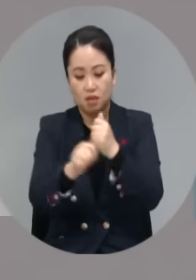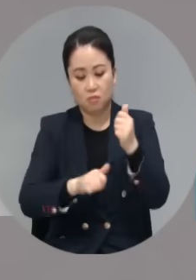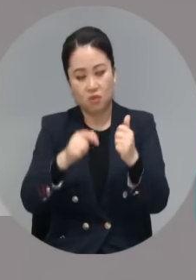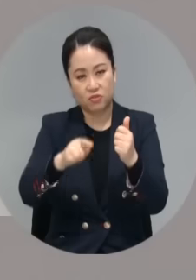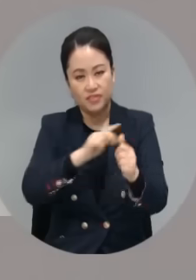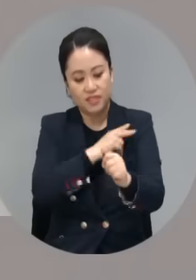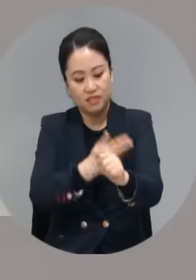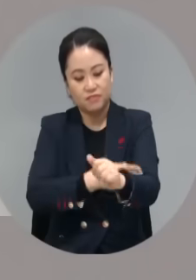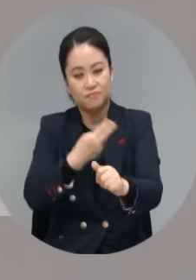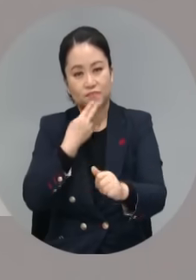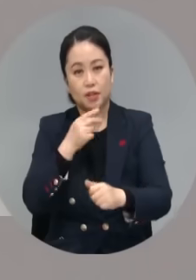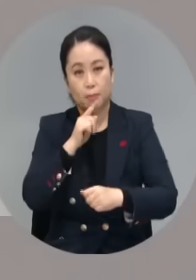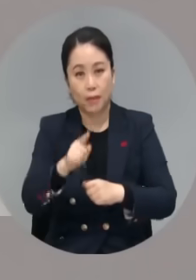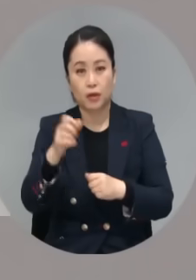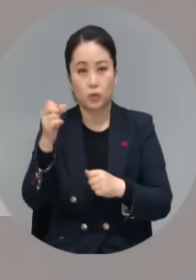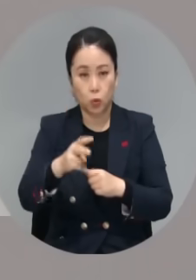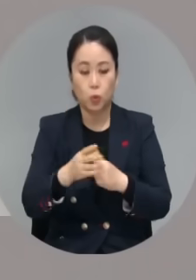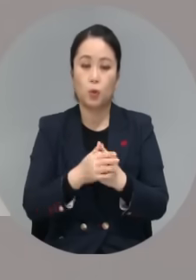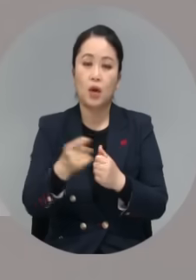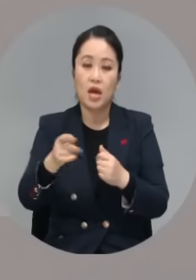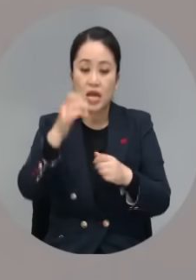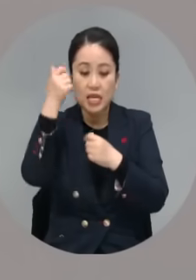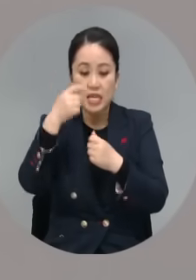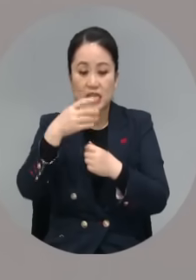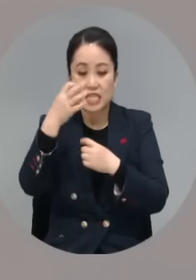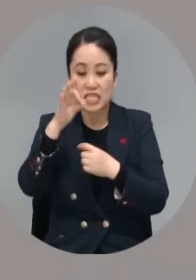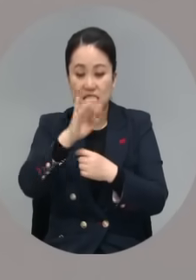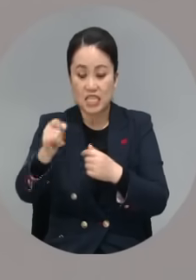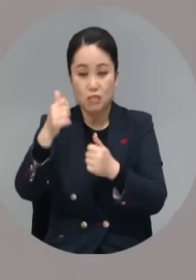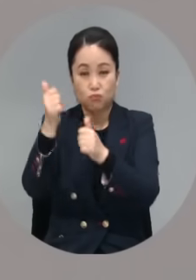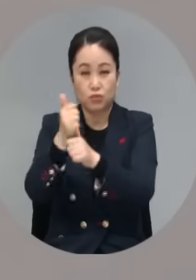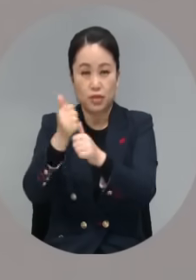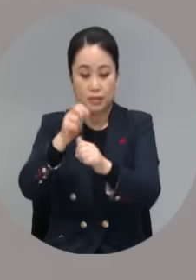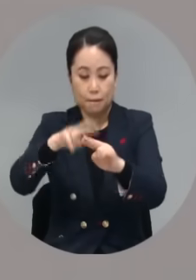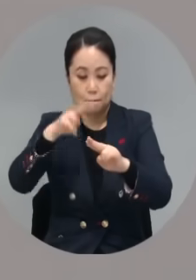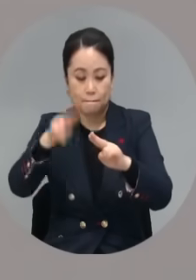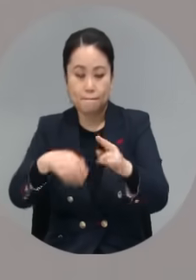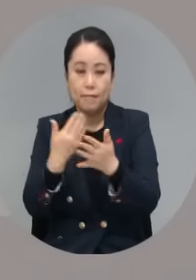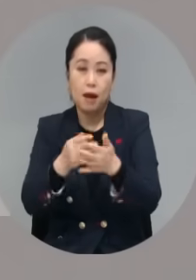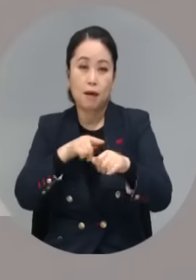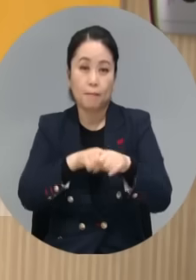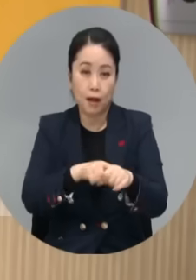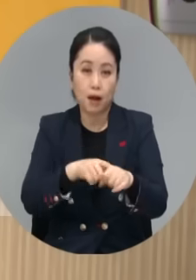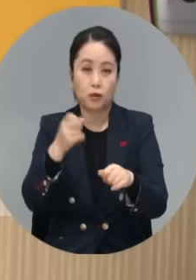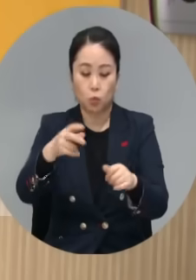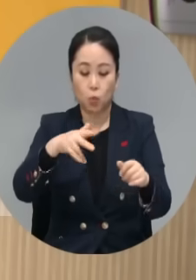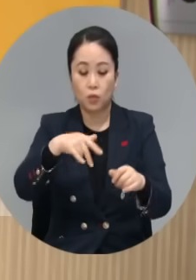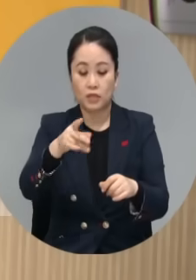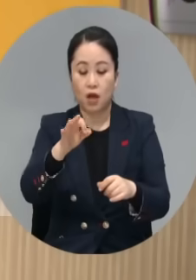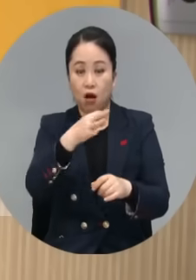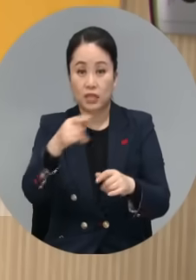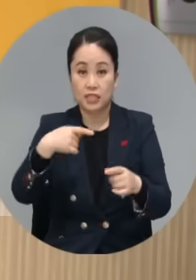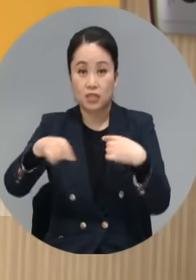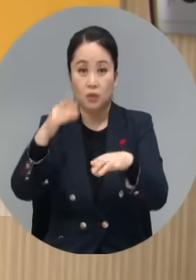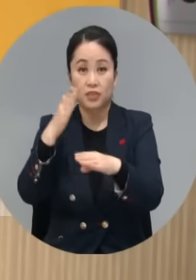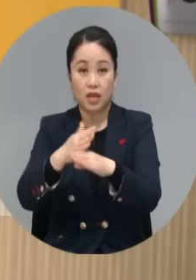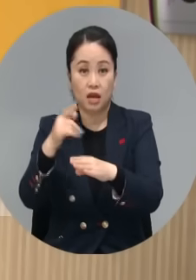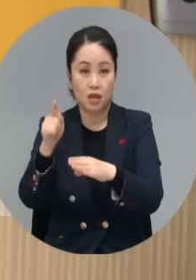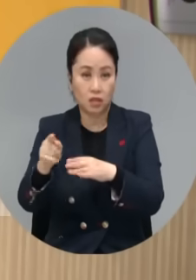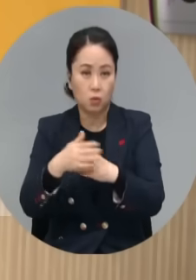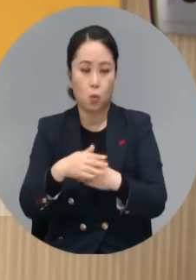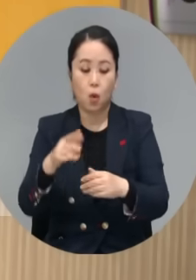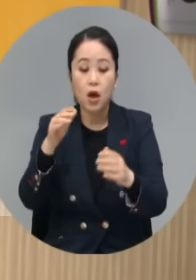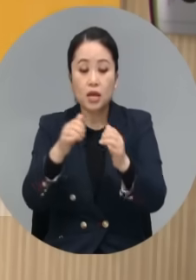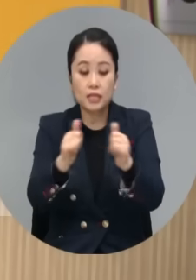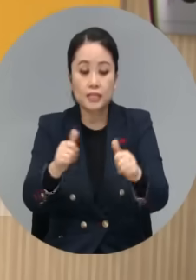부산시당도 논평을 내고 이 부사장의 사퇴를 촉구했습니다. 정의당 부산시당도 인사권자인 윤석열 대통령이 책임을